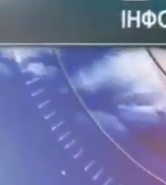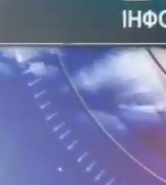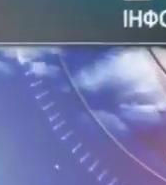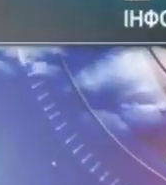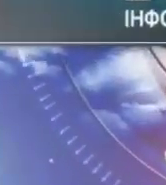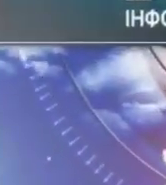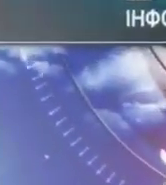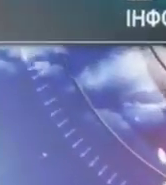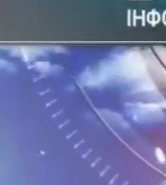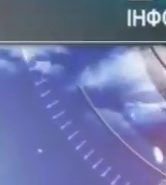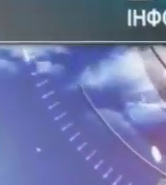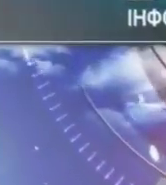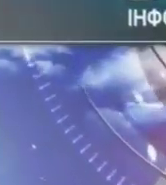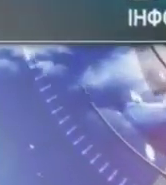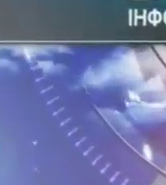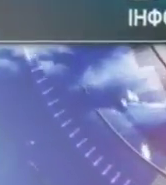Музика